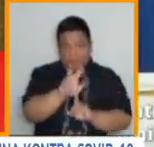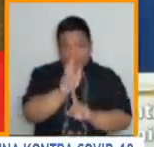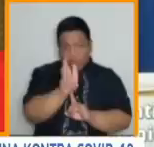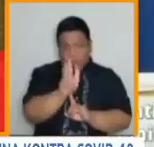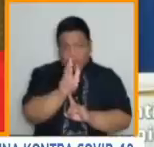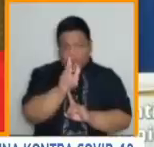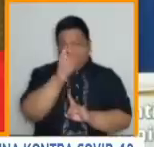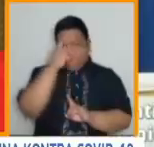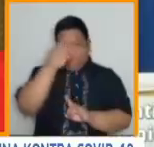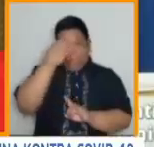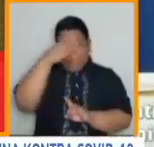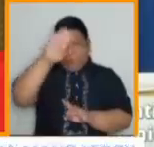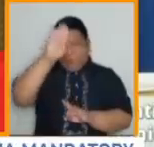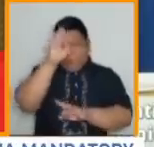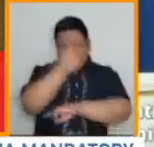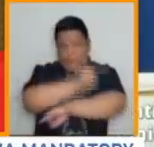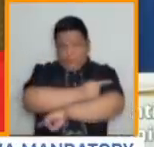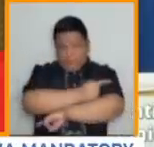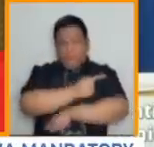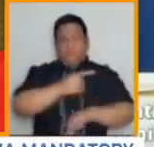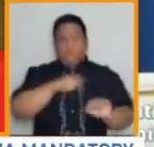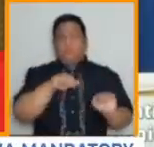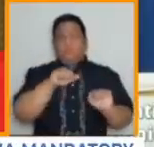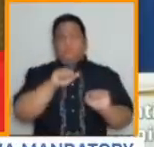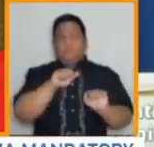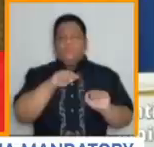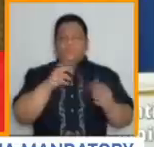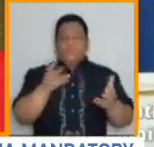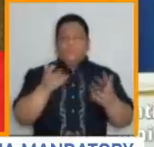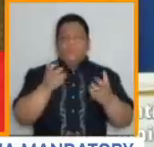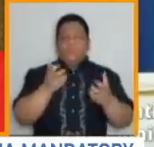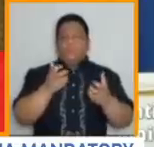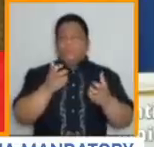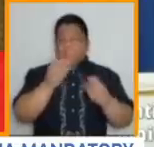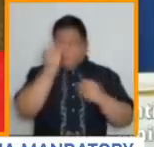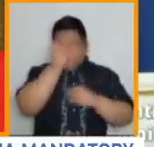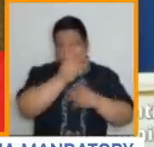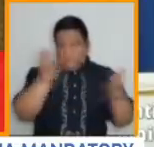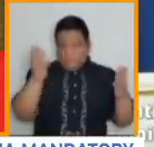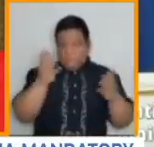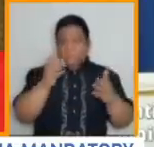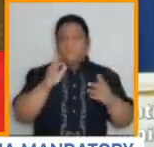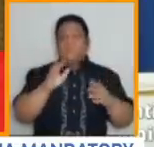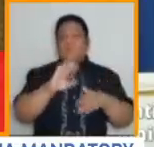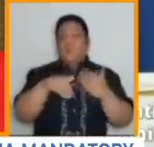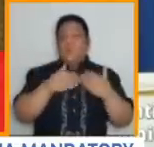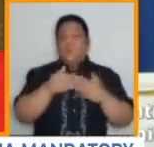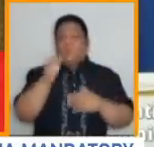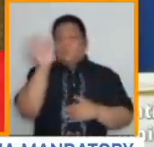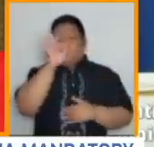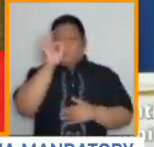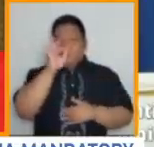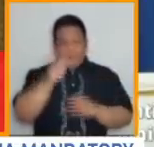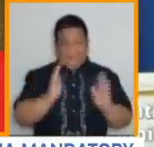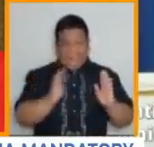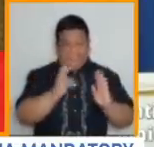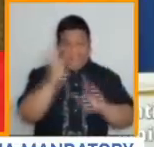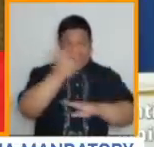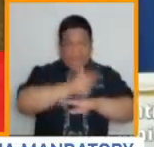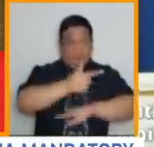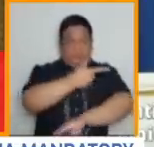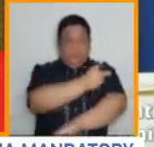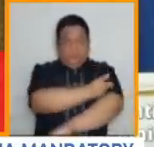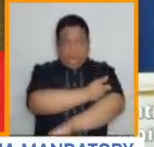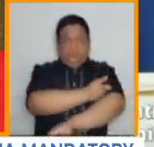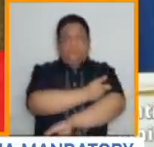With this, we want to convey the message that every Filipino who will get vaccinated, lahat